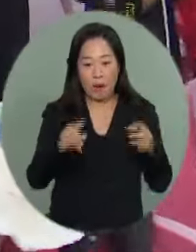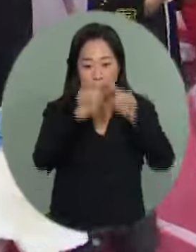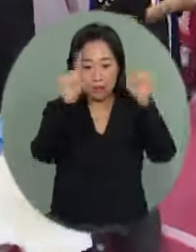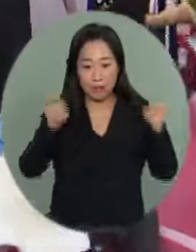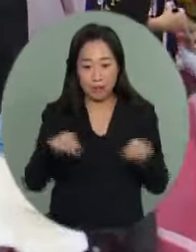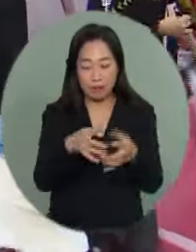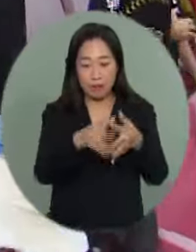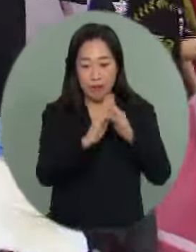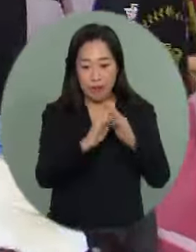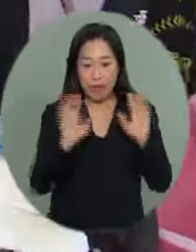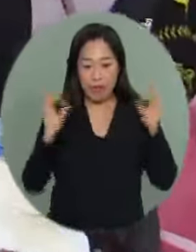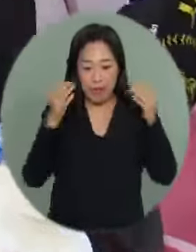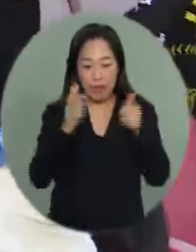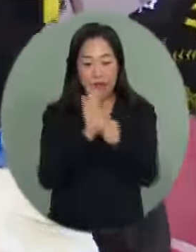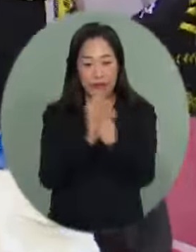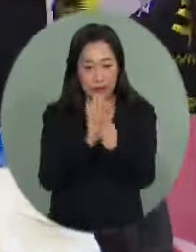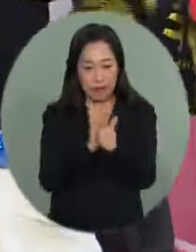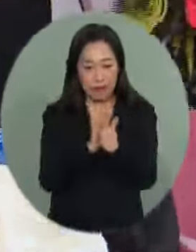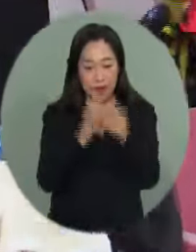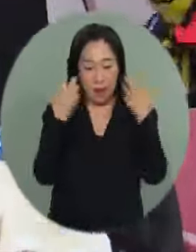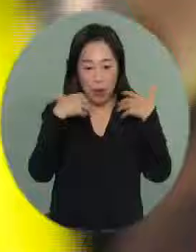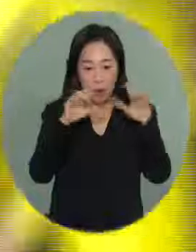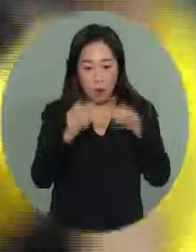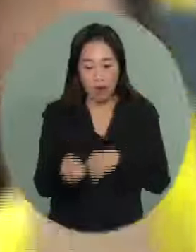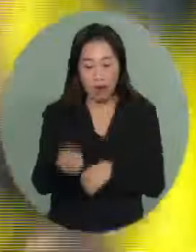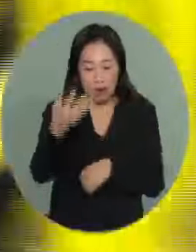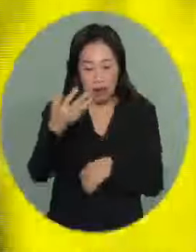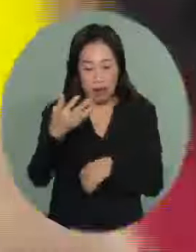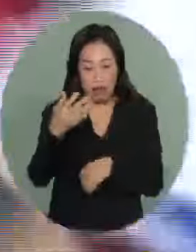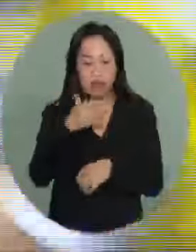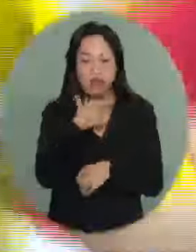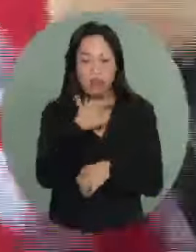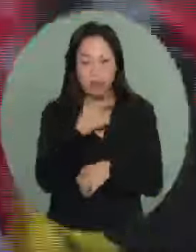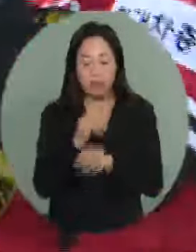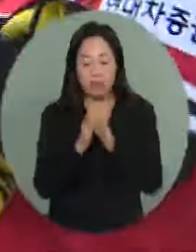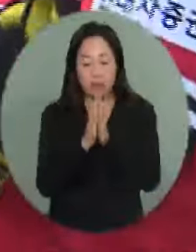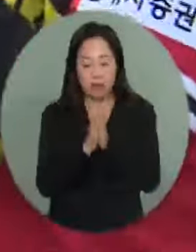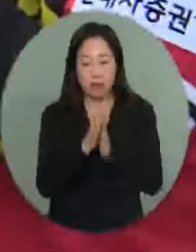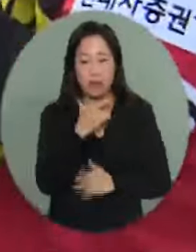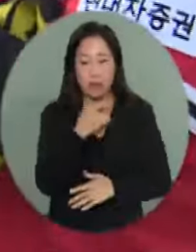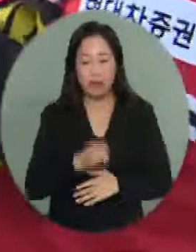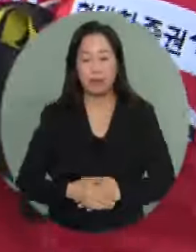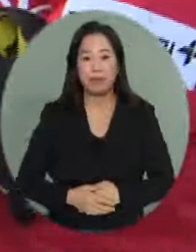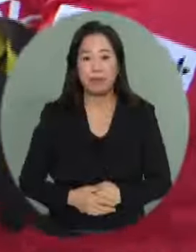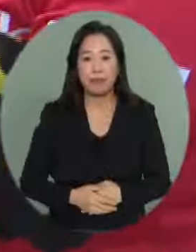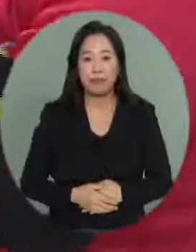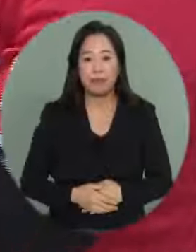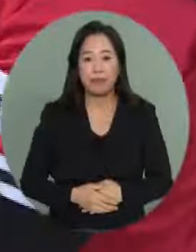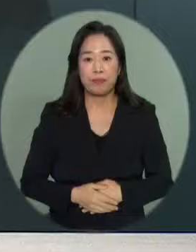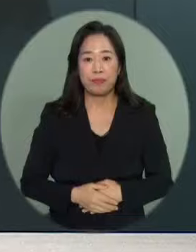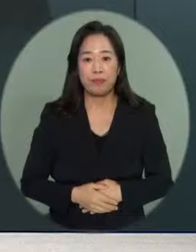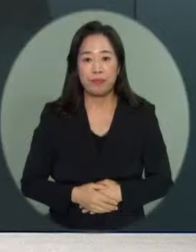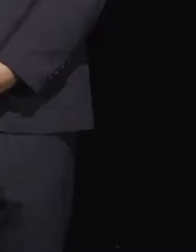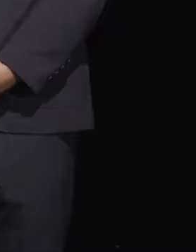설치해서 응원전을 펼치며 호랑이들의 우승을 기원하기로 했습니다. MBC 뉴스 한신구입니다.